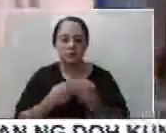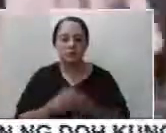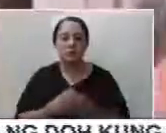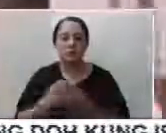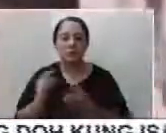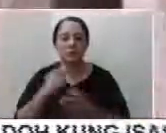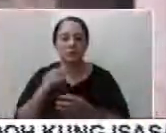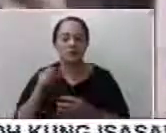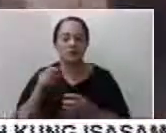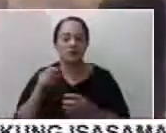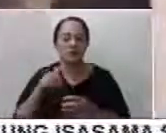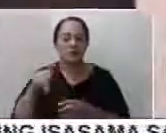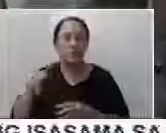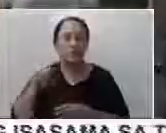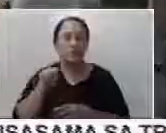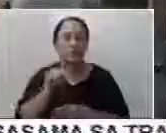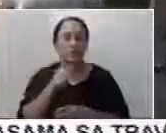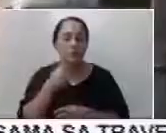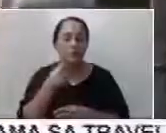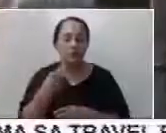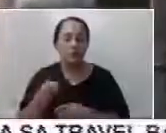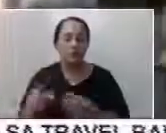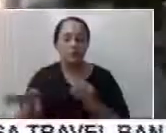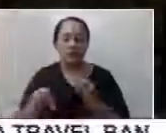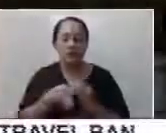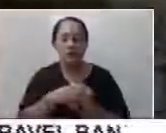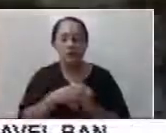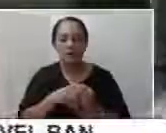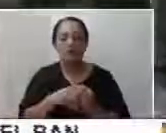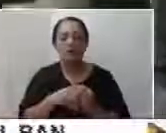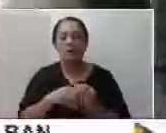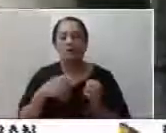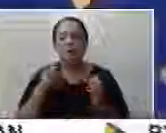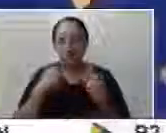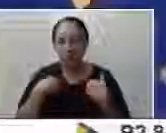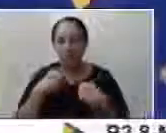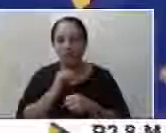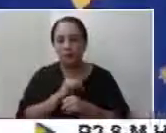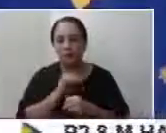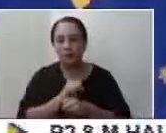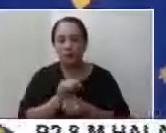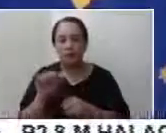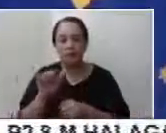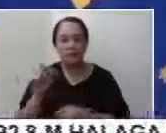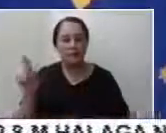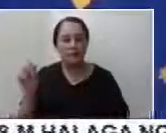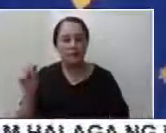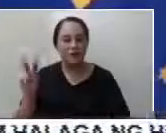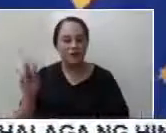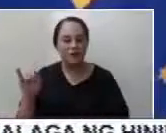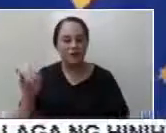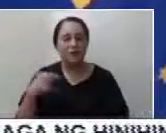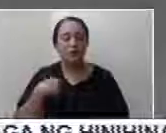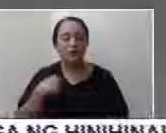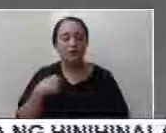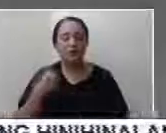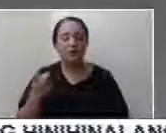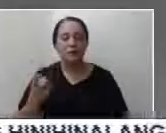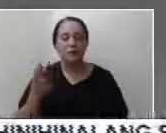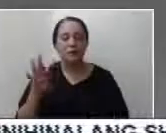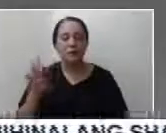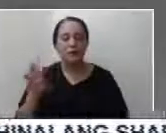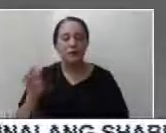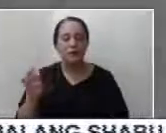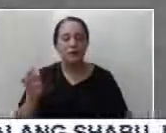rate. Kaya't upang tulungan pang mabawasan ang unemployment rate, ayon sa economic managers ng Administrasyong Duterte, napapanahong pairalin